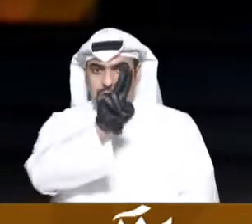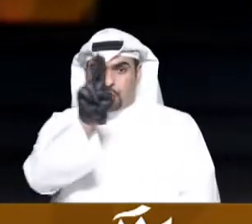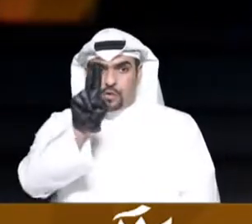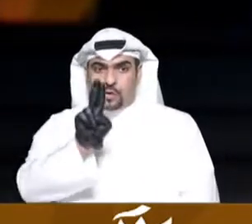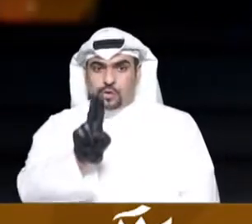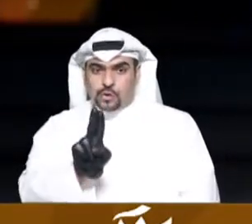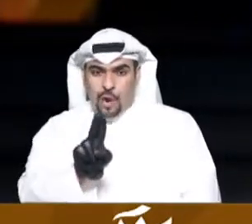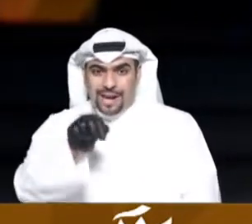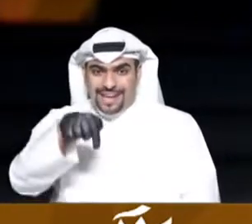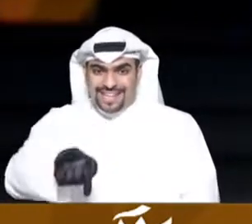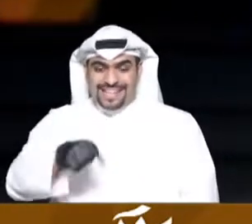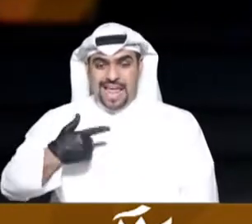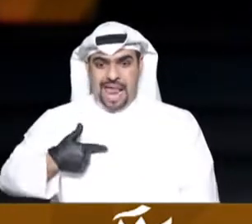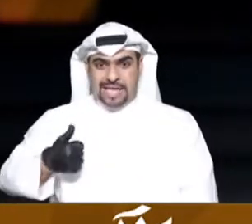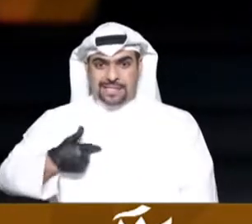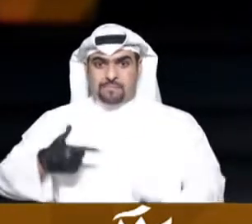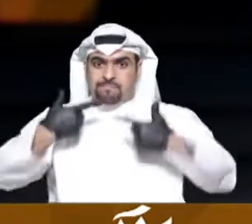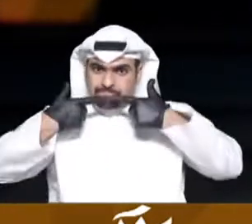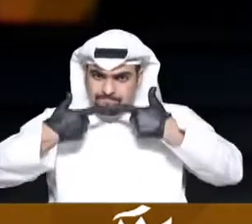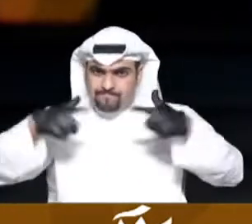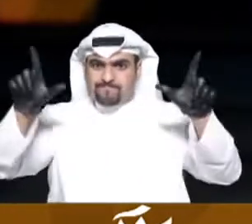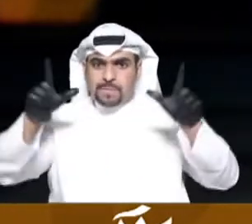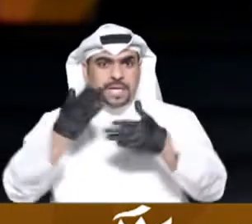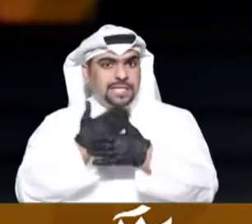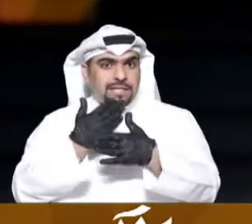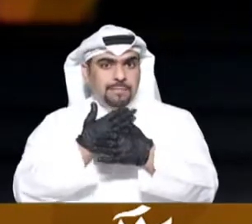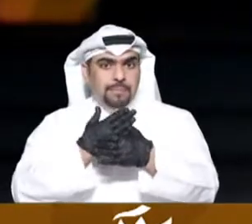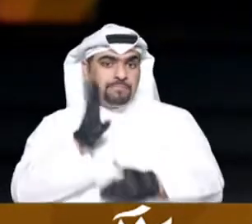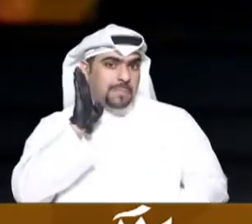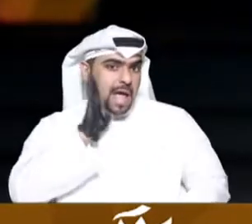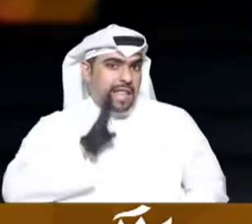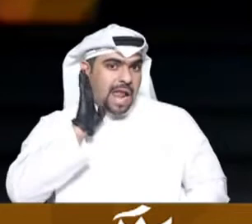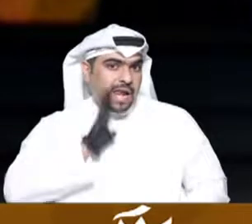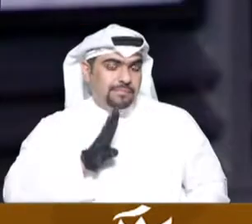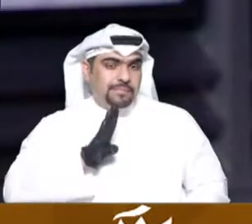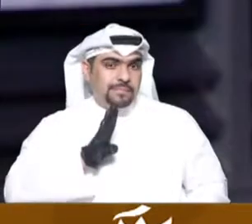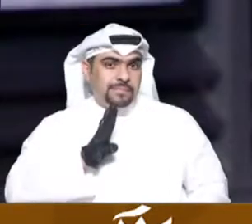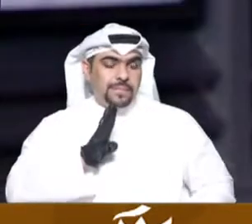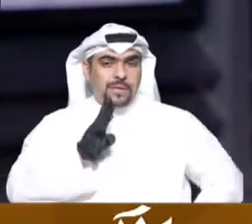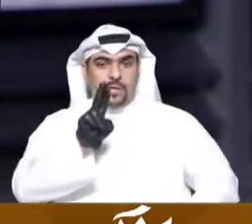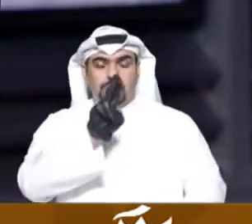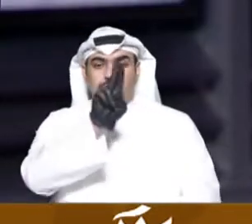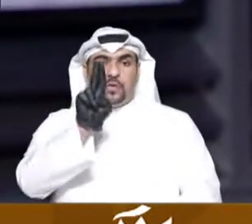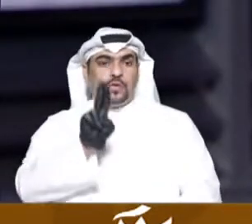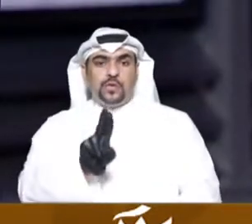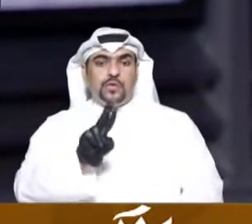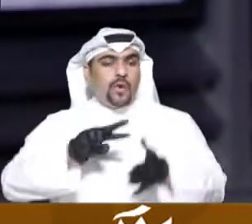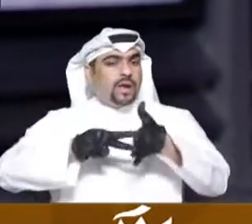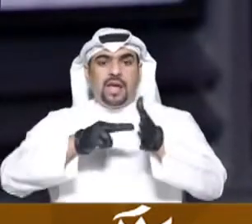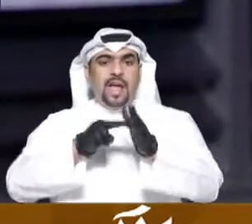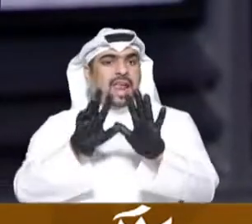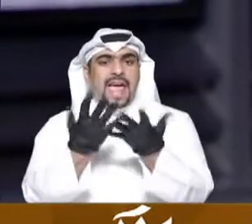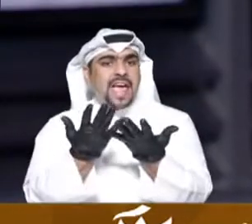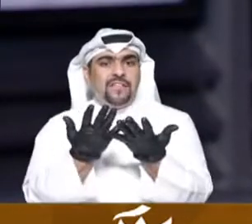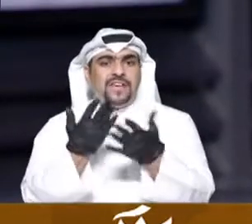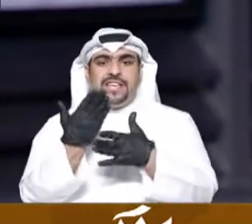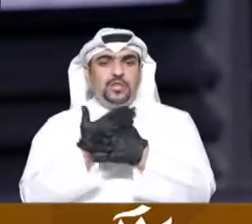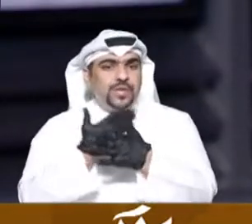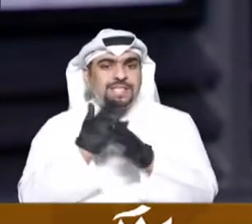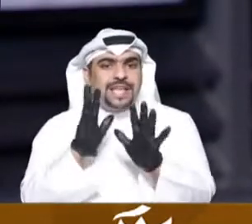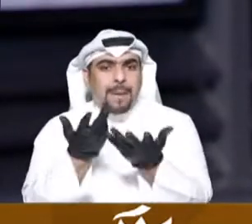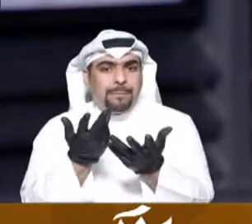يعني صحيح. لكن يعني شنو ابعاده واهدافه لك يعني كرجل امن؟ هي شوف هي الاساس ان عمليه نفس